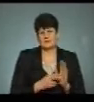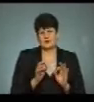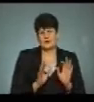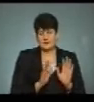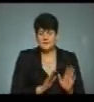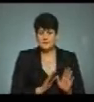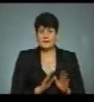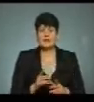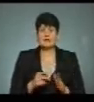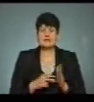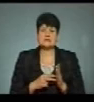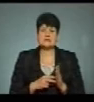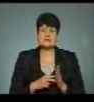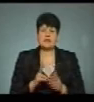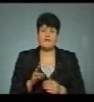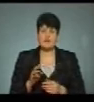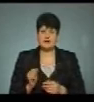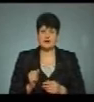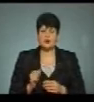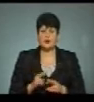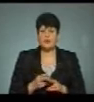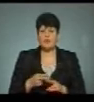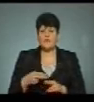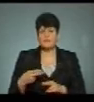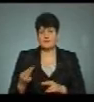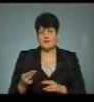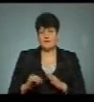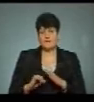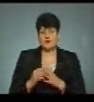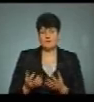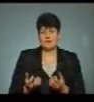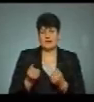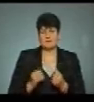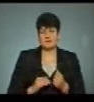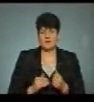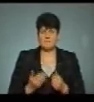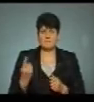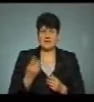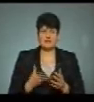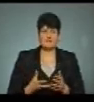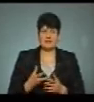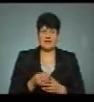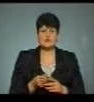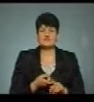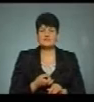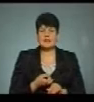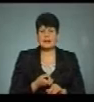і ставка, яку компенсовує фонд підтримки підприємництва. Перший внесок в залежності